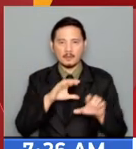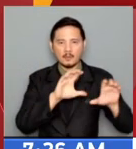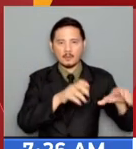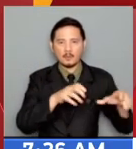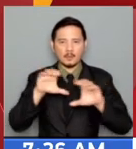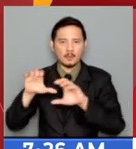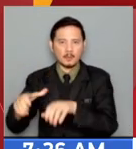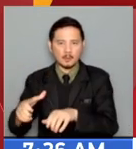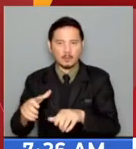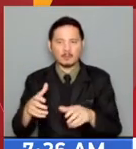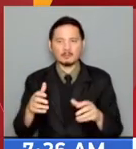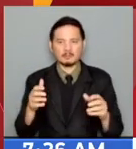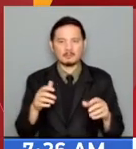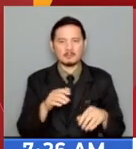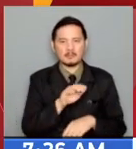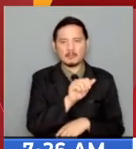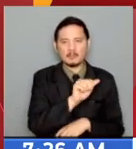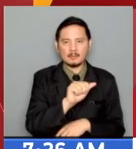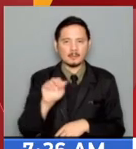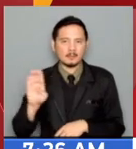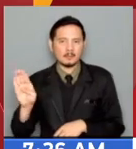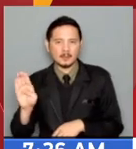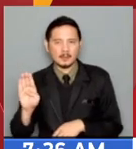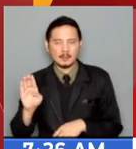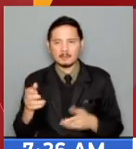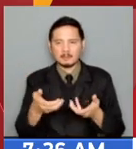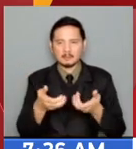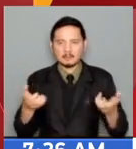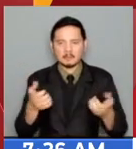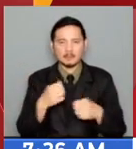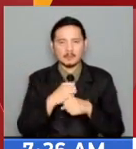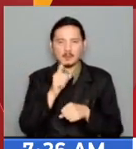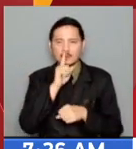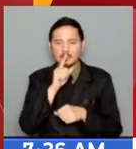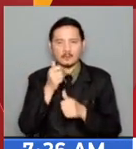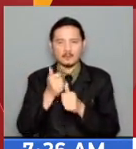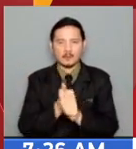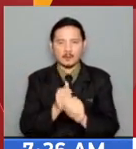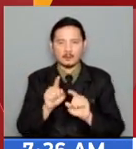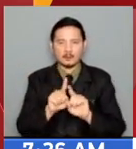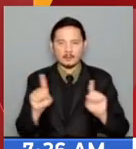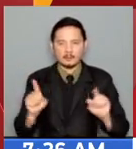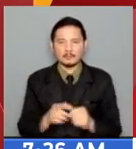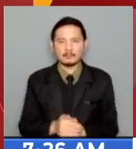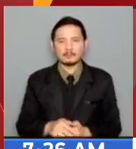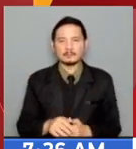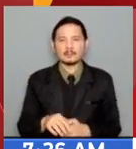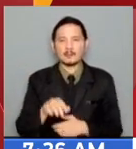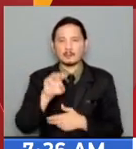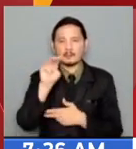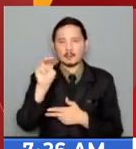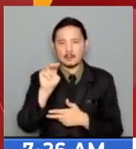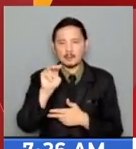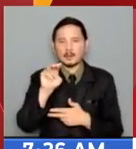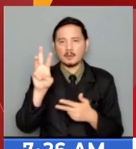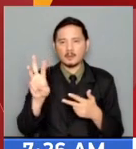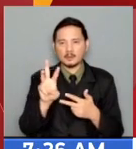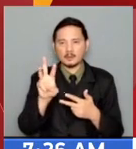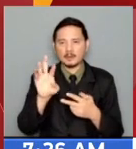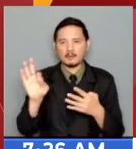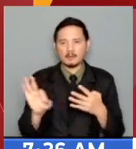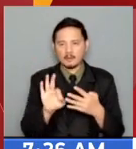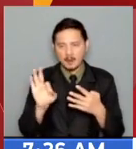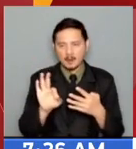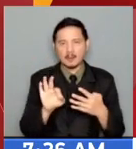may physical distancing sa loob ng classroom at paaralan. Monday, Wednesday, Friday papasok ang set A, habang Tuesday, Thursday